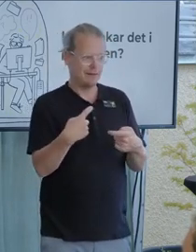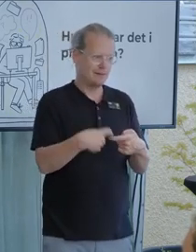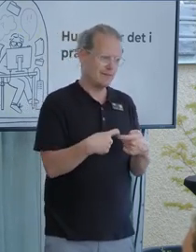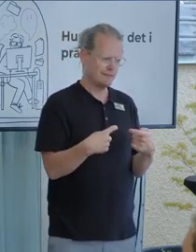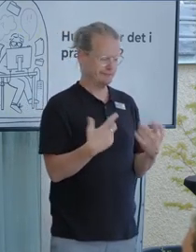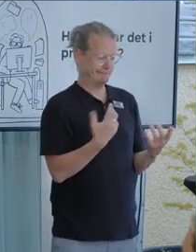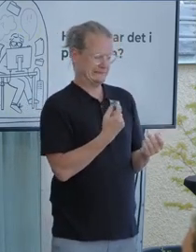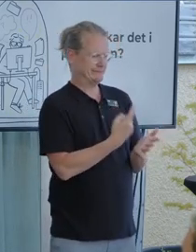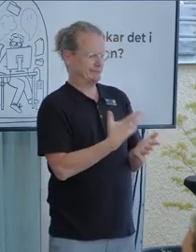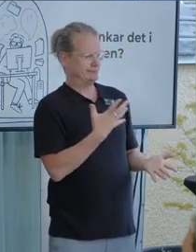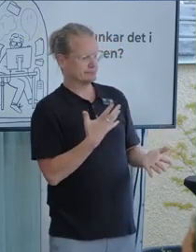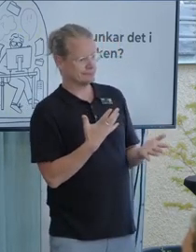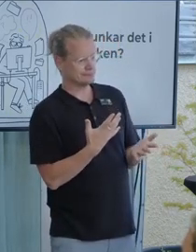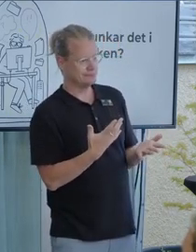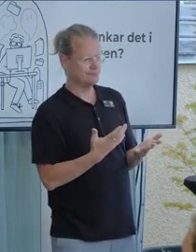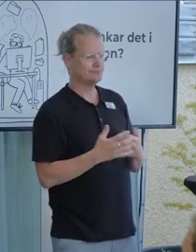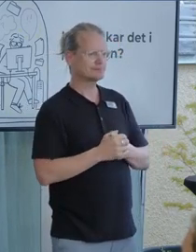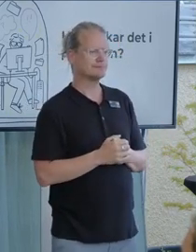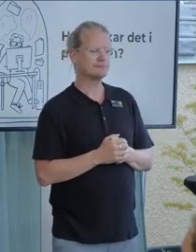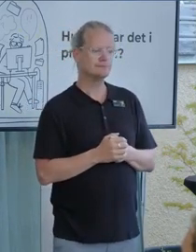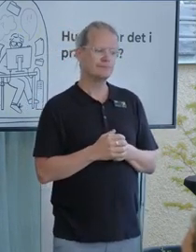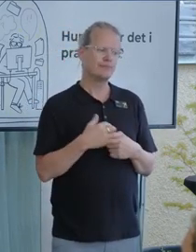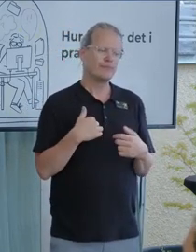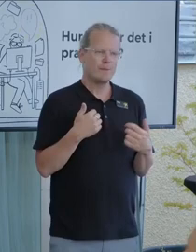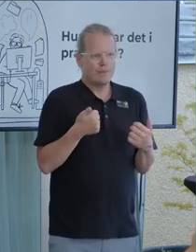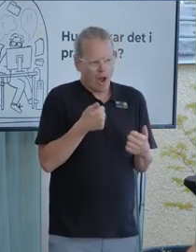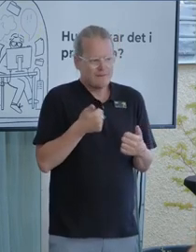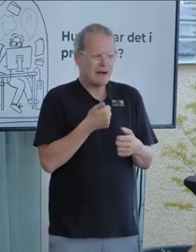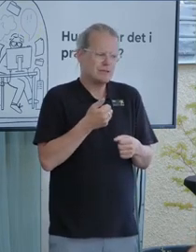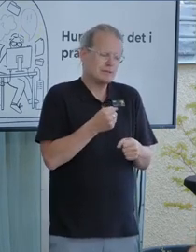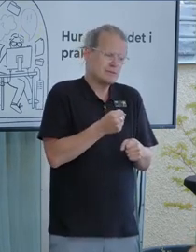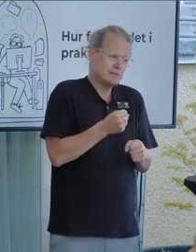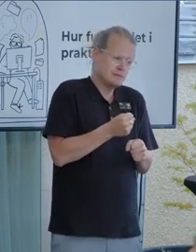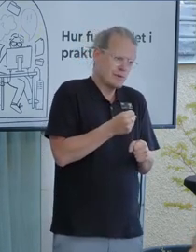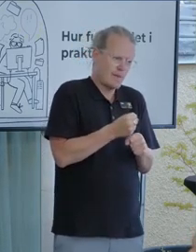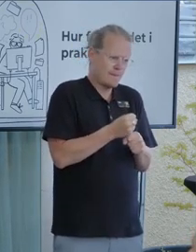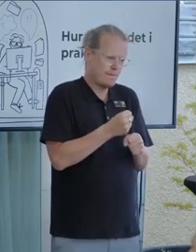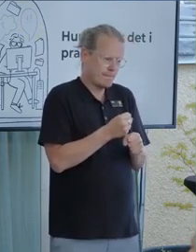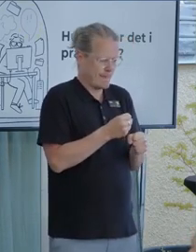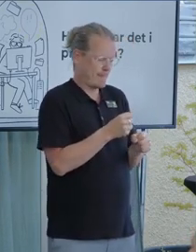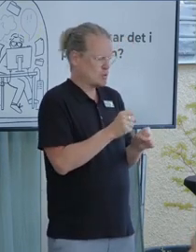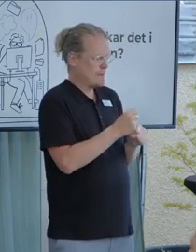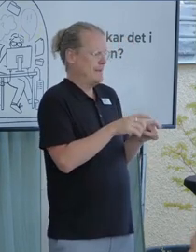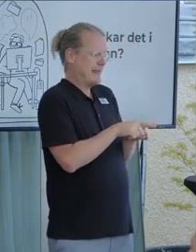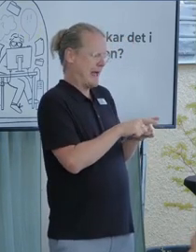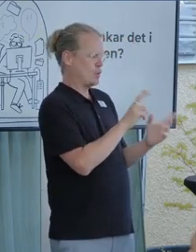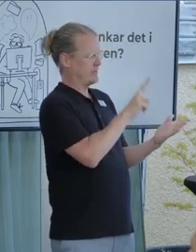av att ha källorna nära till forskningen, det aktualiserar då